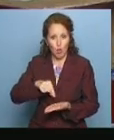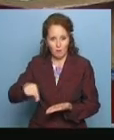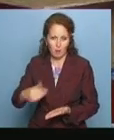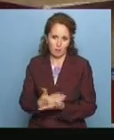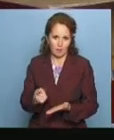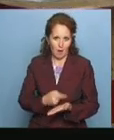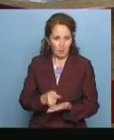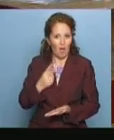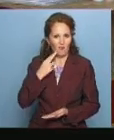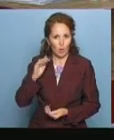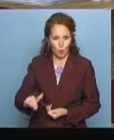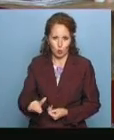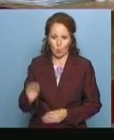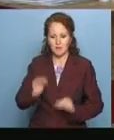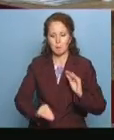класс.